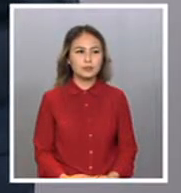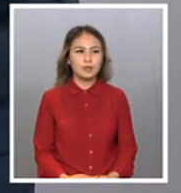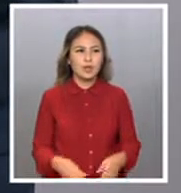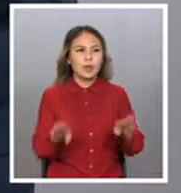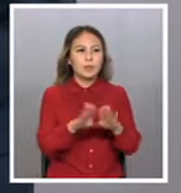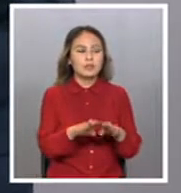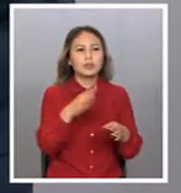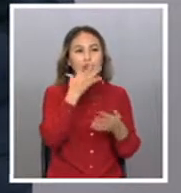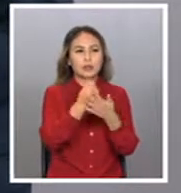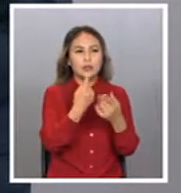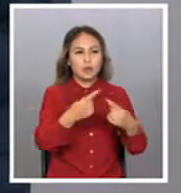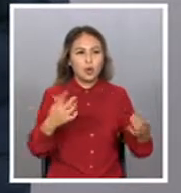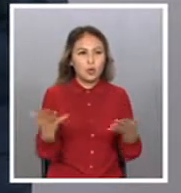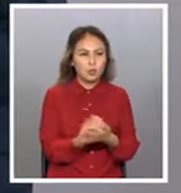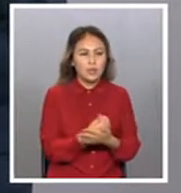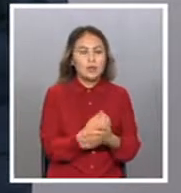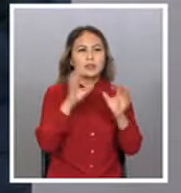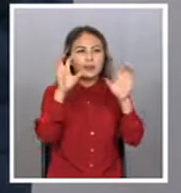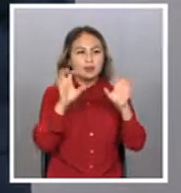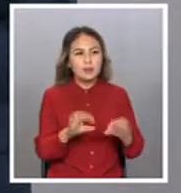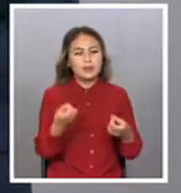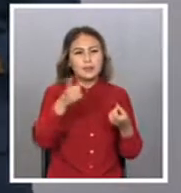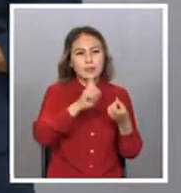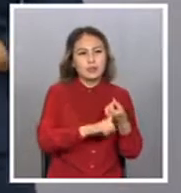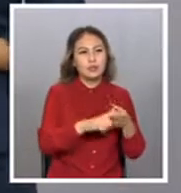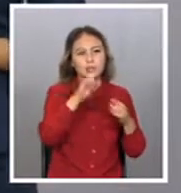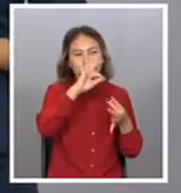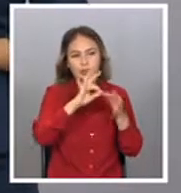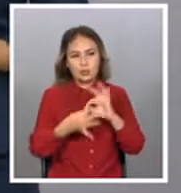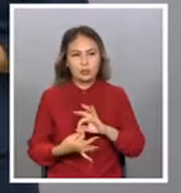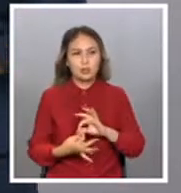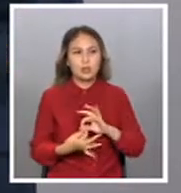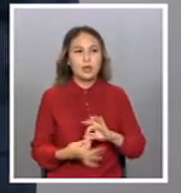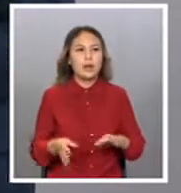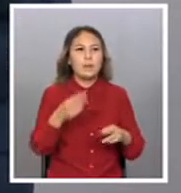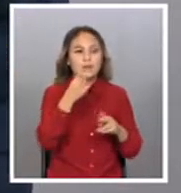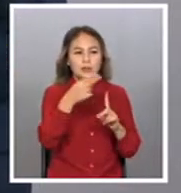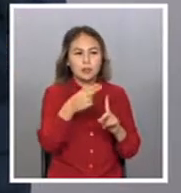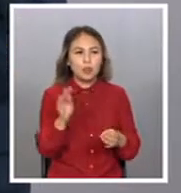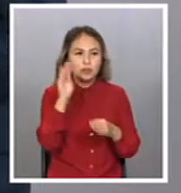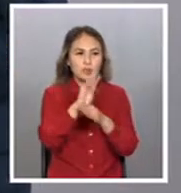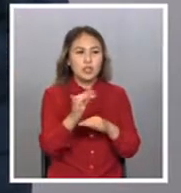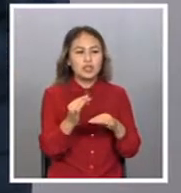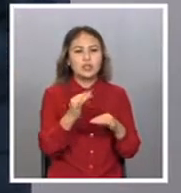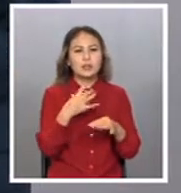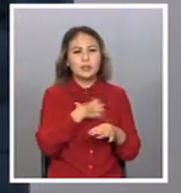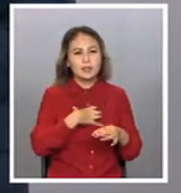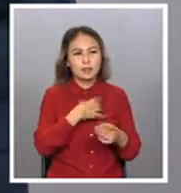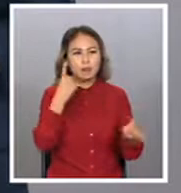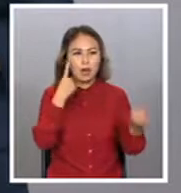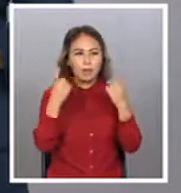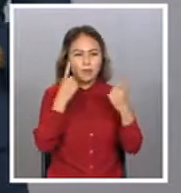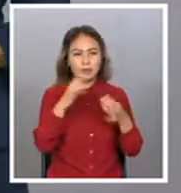Мәтіннен ықпалдың түрлерін тауып, заңдылықтарына сәйкес түсіндіріңіз. Мәтіннен қосымша және